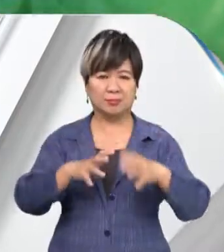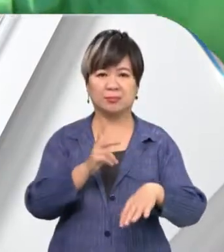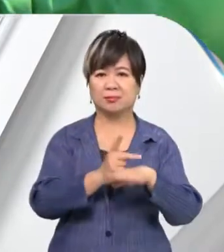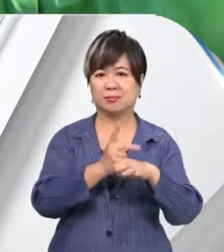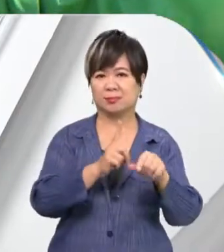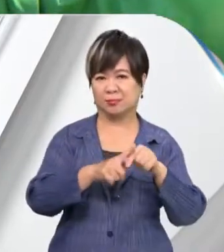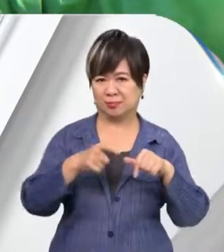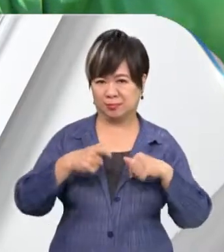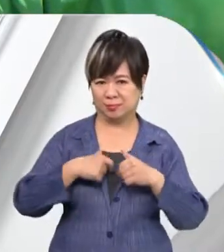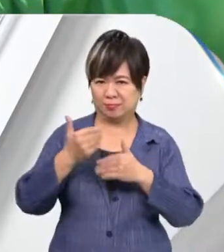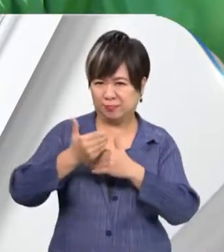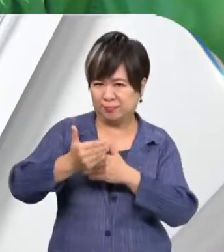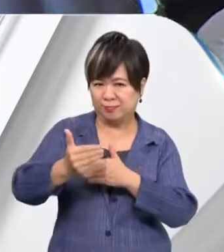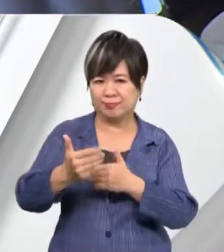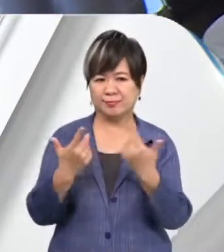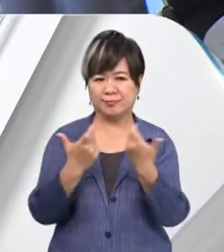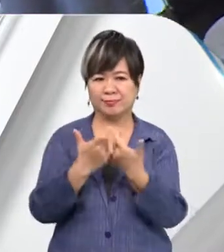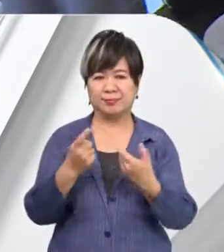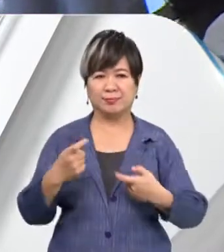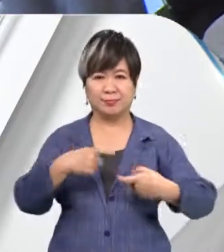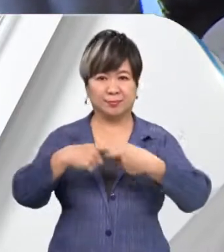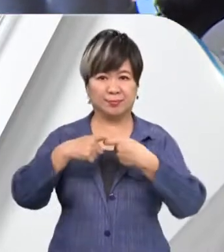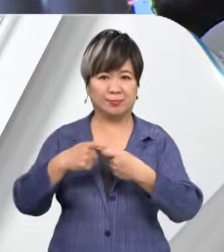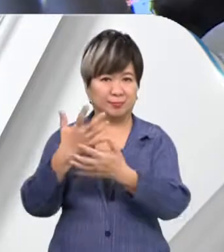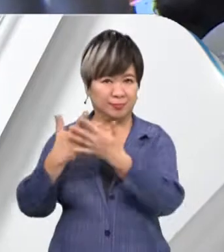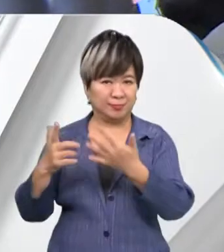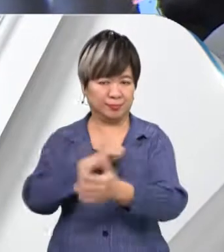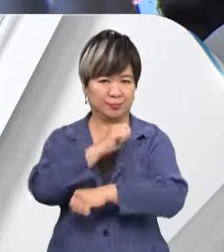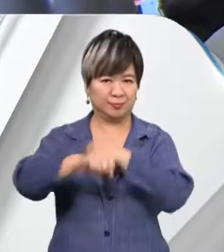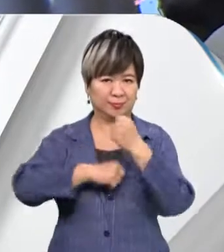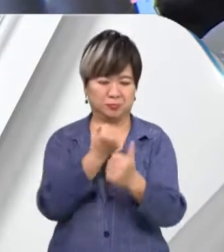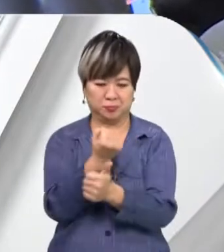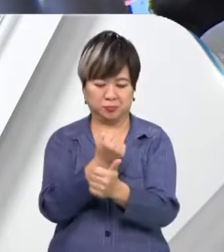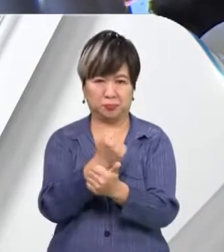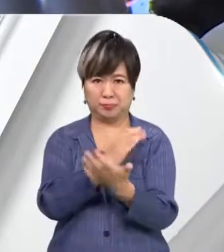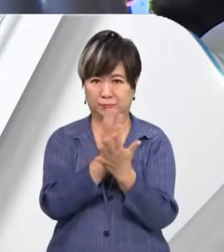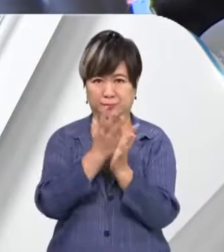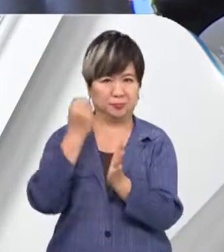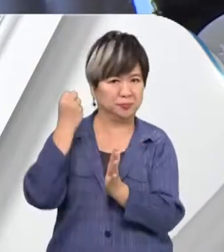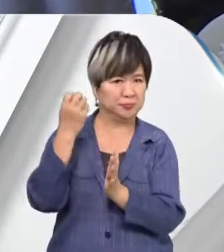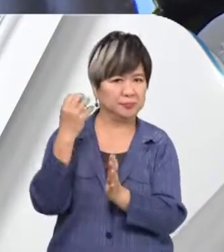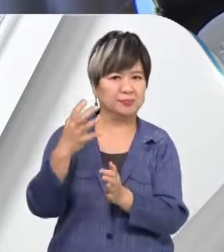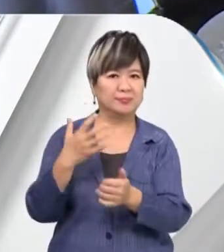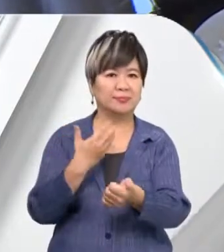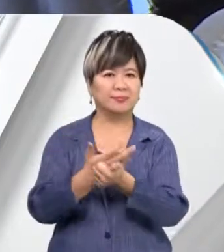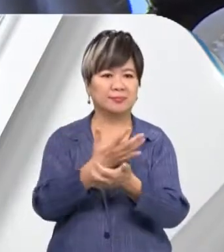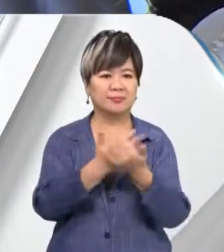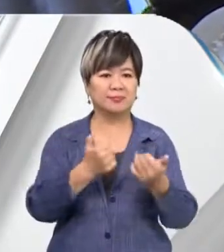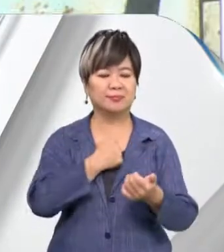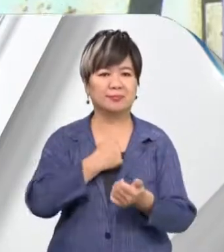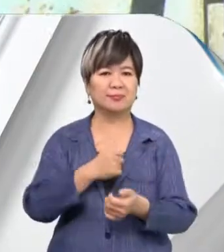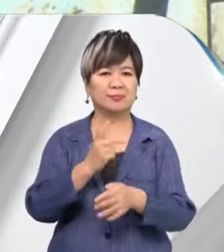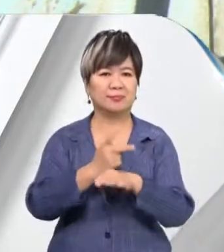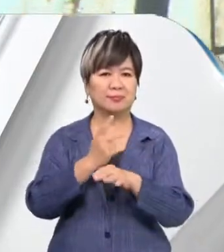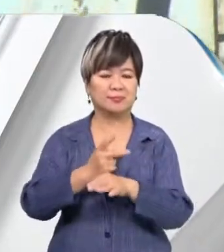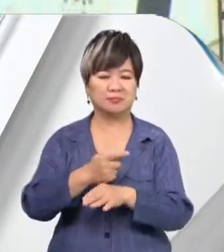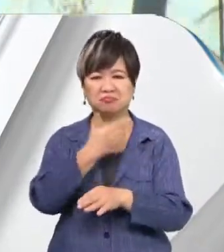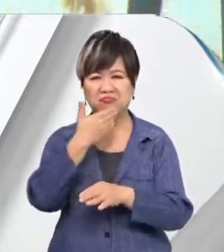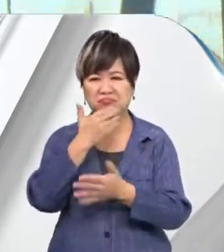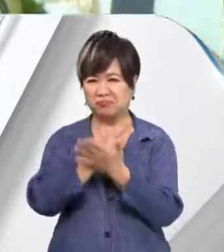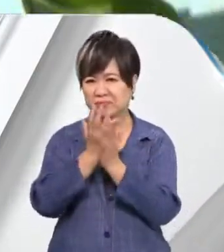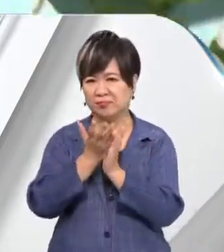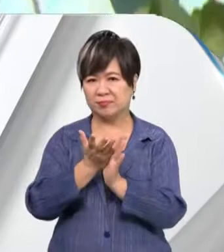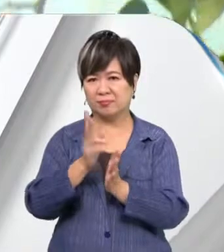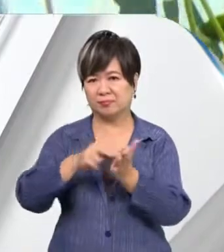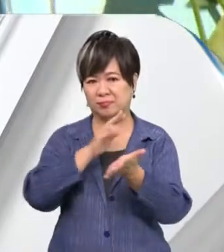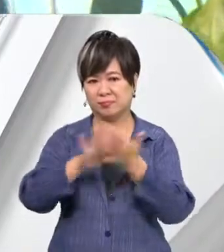是结合做的结合富人庙，此通控制一条线的设备，本学生的学习利用科技模组资源来解决问题，课